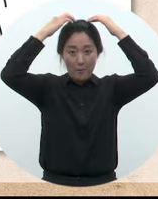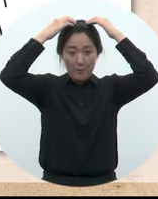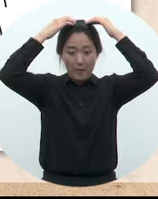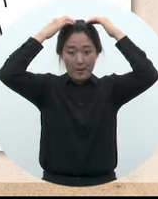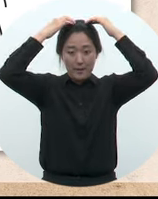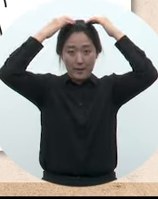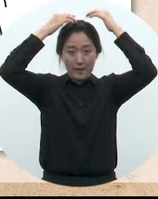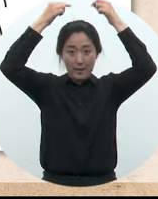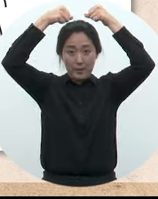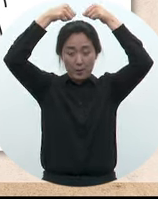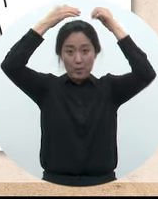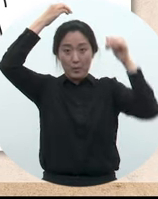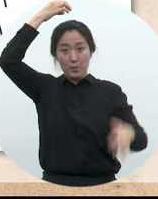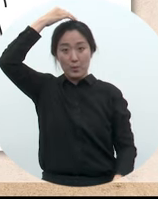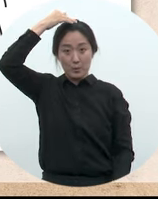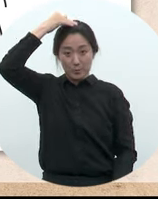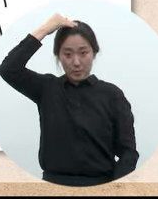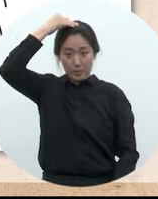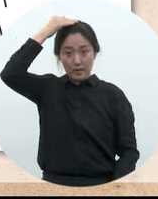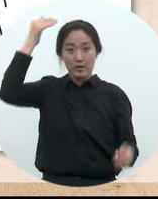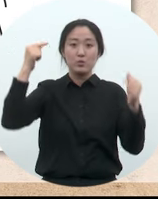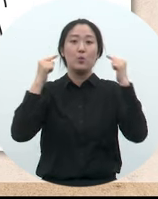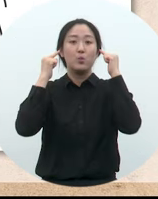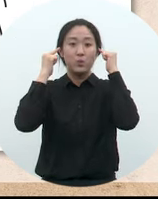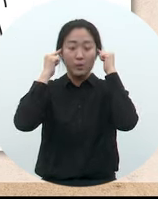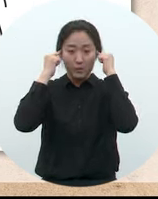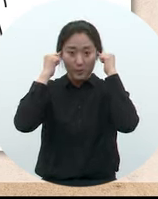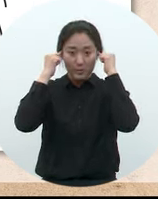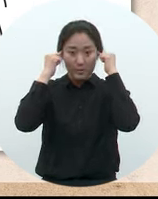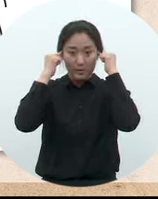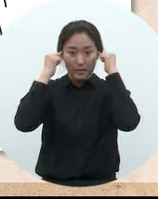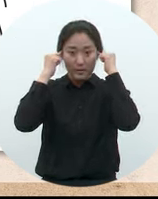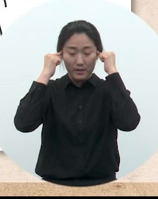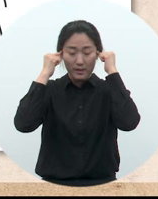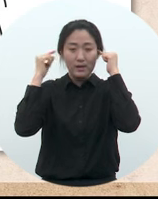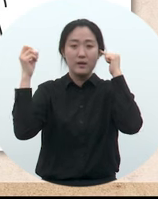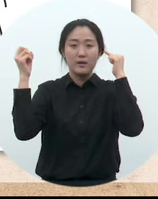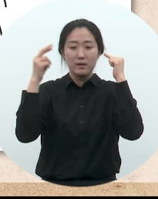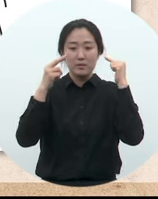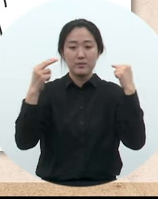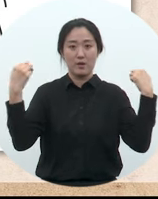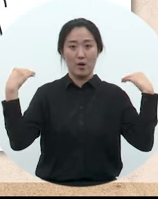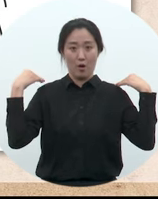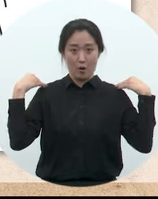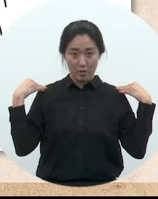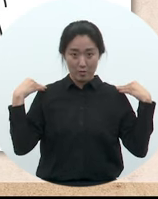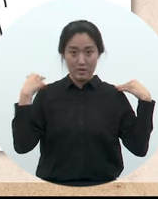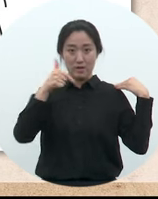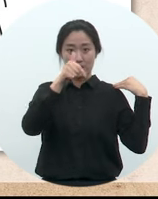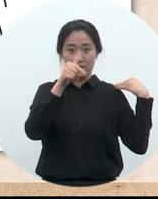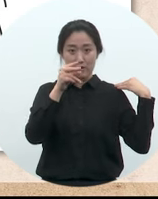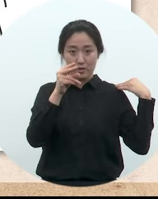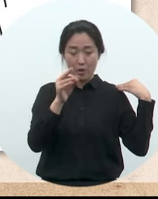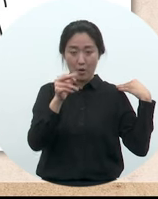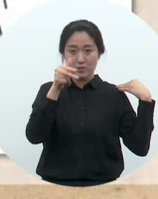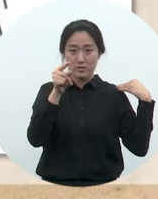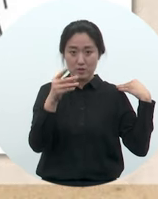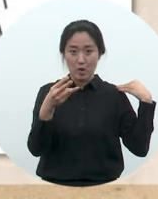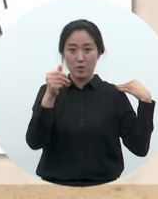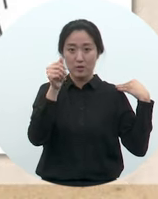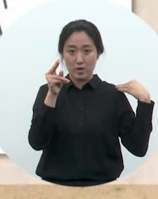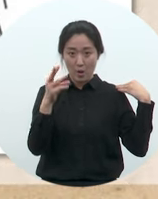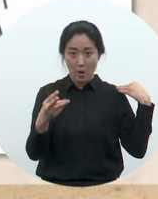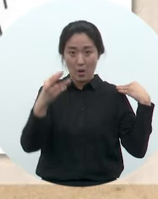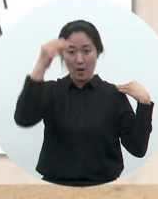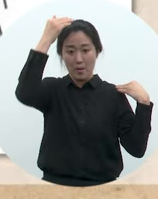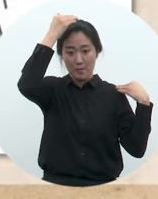위에 꼭대기에 있는 백회경을, 그 다음에 관자놀이라고 하는 태양경혈, 멜빵이 어깨 위에 닿는 견정혈,